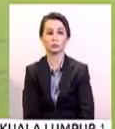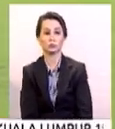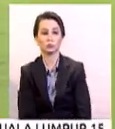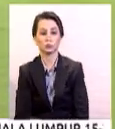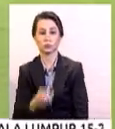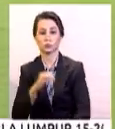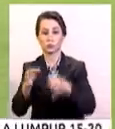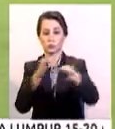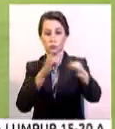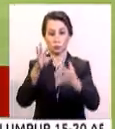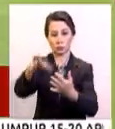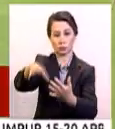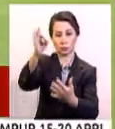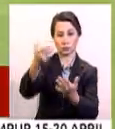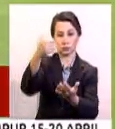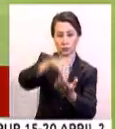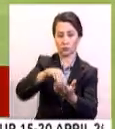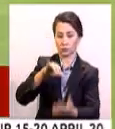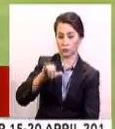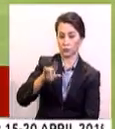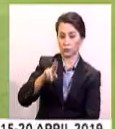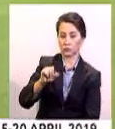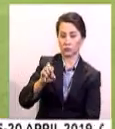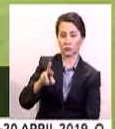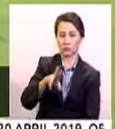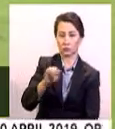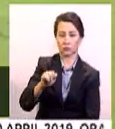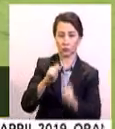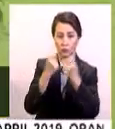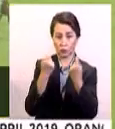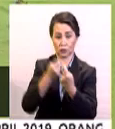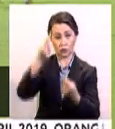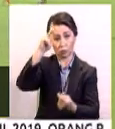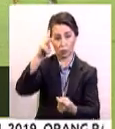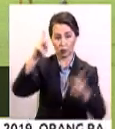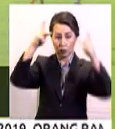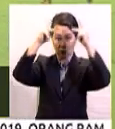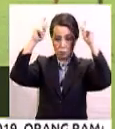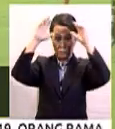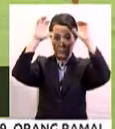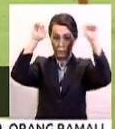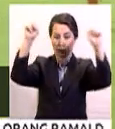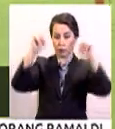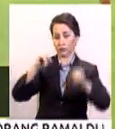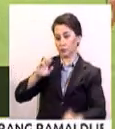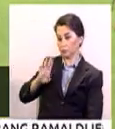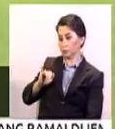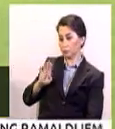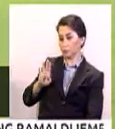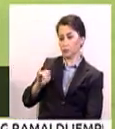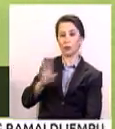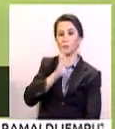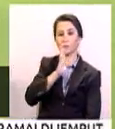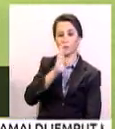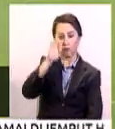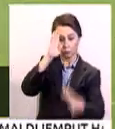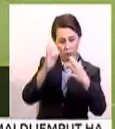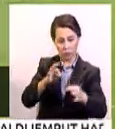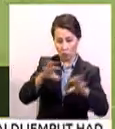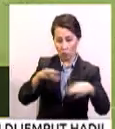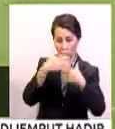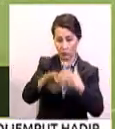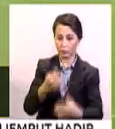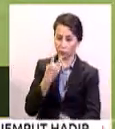Sementara itu, mengulas pelantikan semula Yusri Cik Ella sebagai jurulatih pasukan Kelantan, Presiden KAFA Bibi Ramjani Elias Khan berkata, keputusan itu dibuat